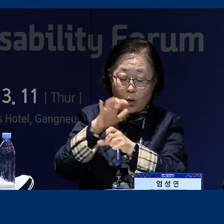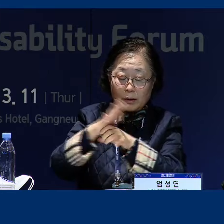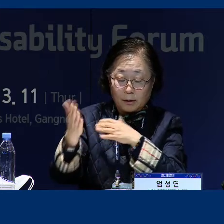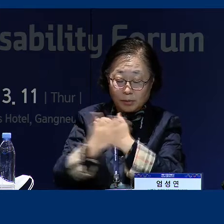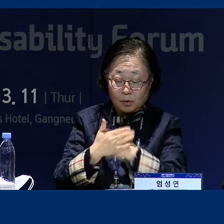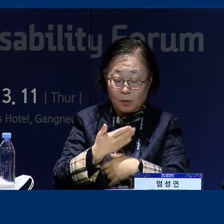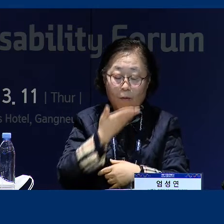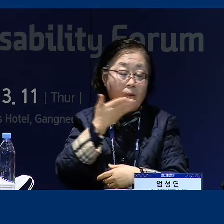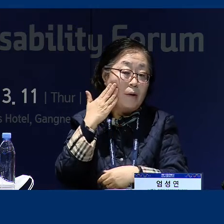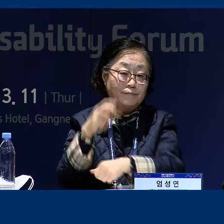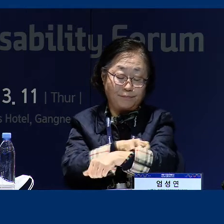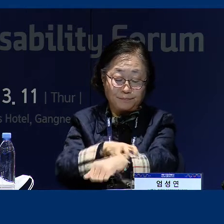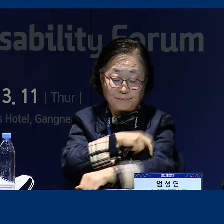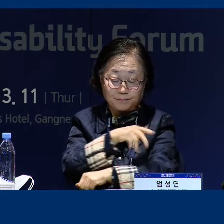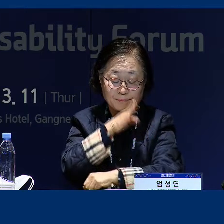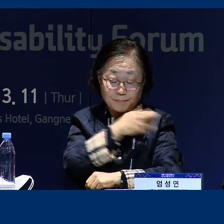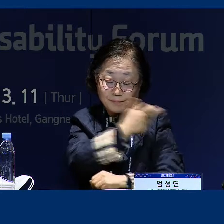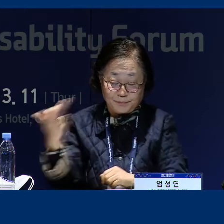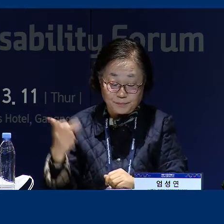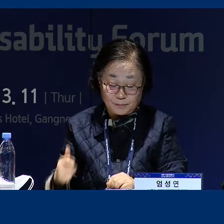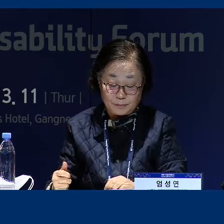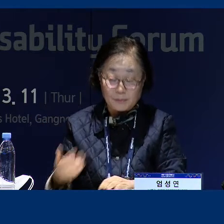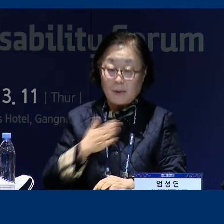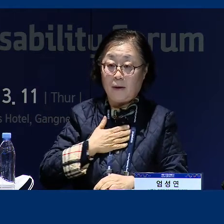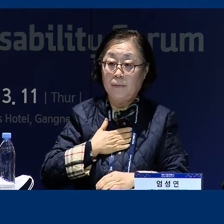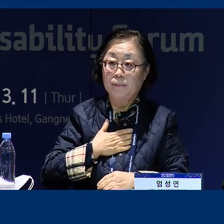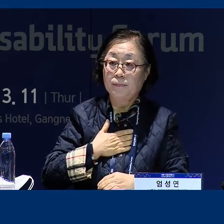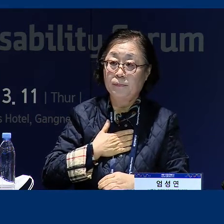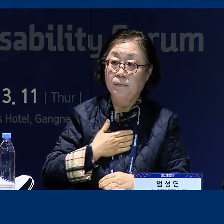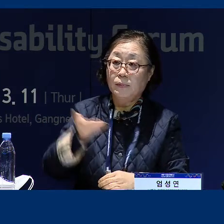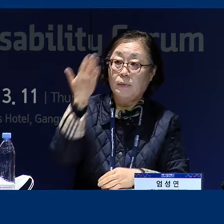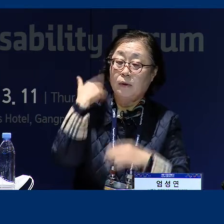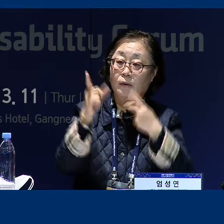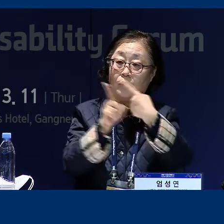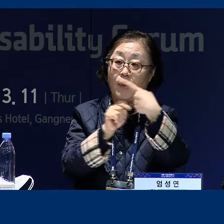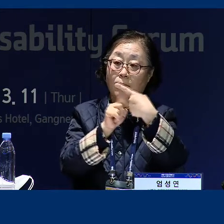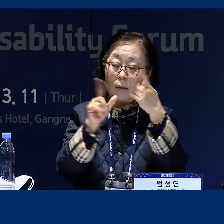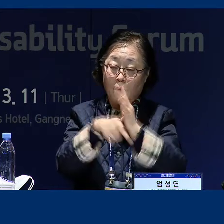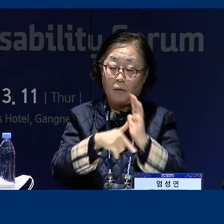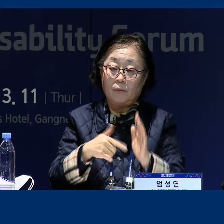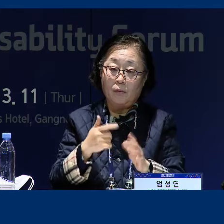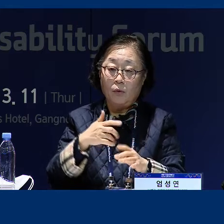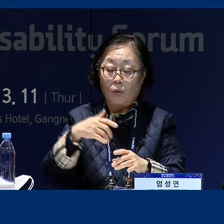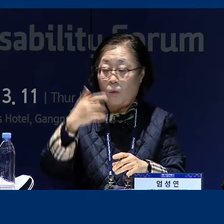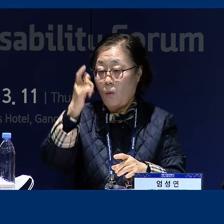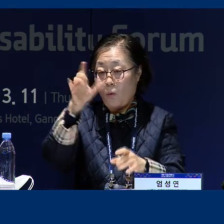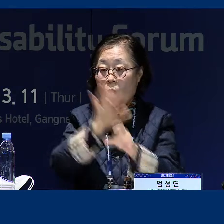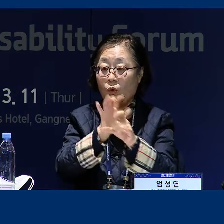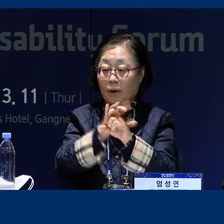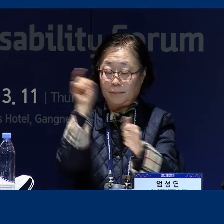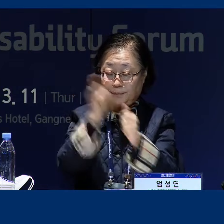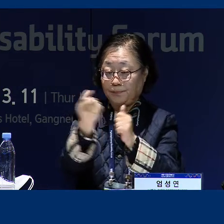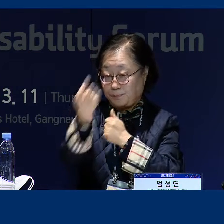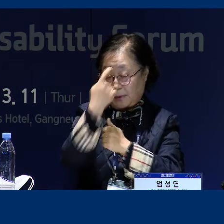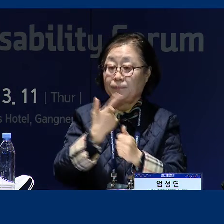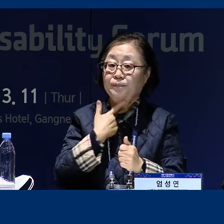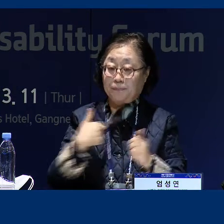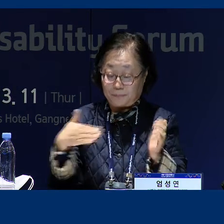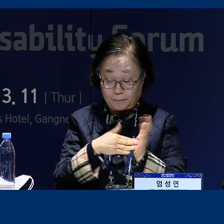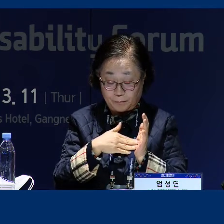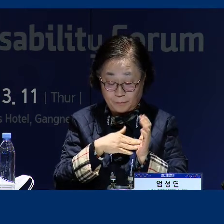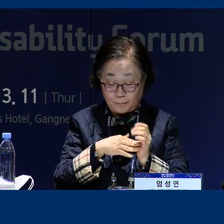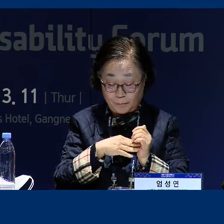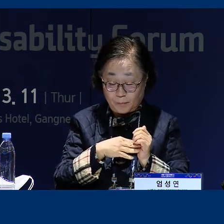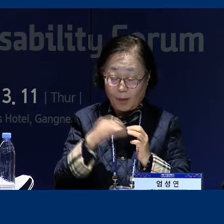농인이 겪는 불편함은 코로나 시대에도 마찬가지입니다. 저는 지난 1월 코로나에 확진된